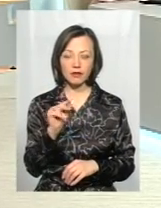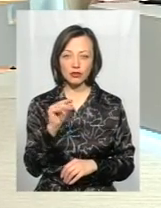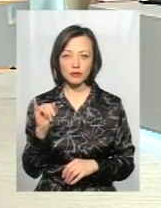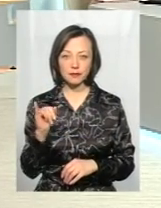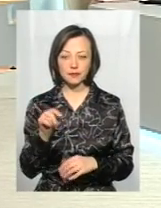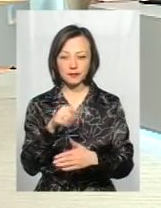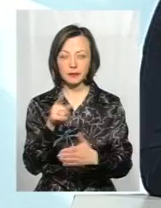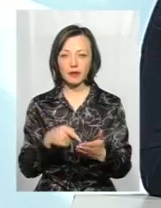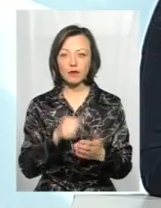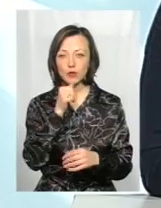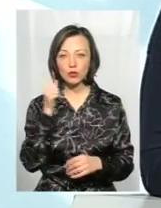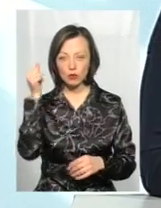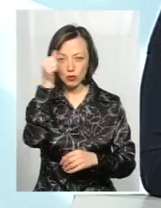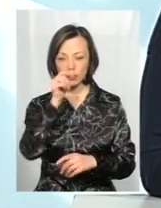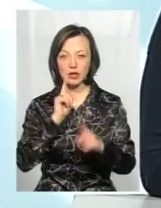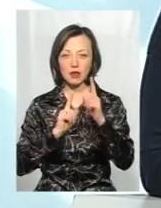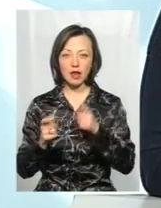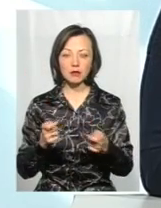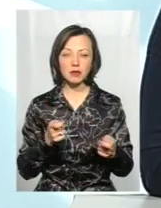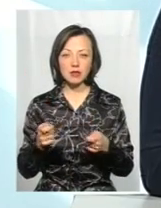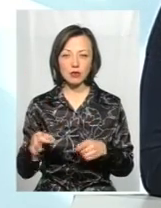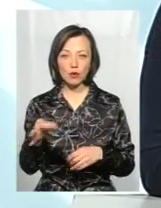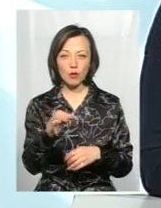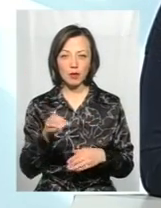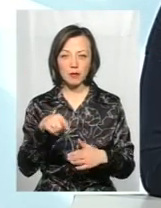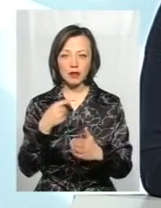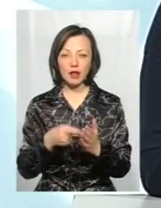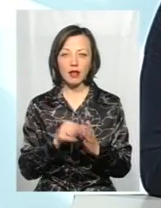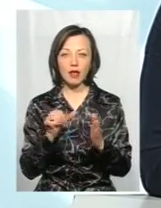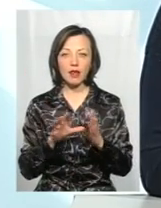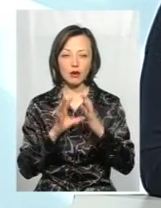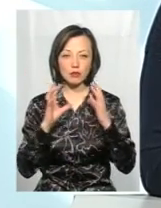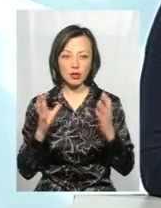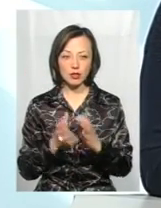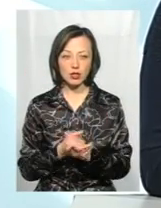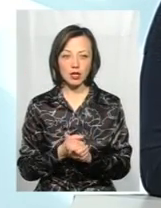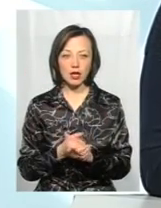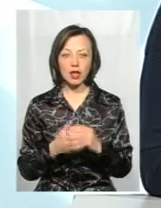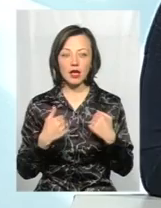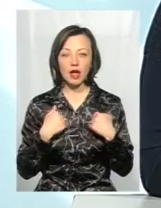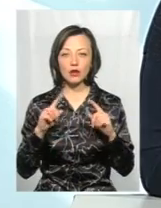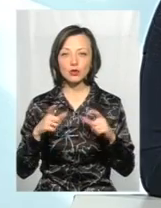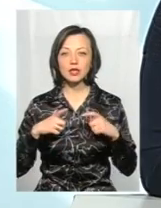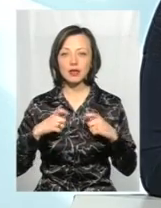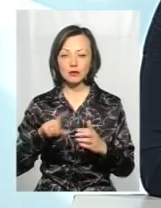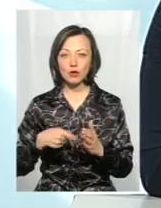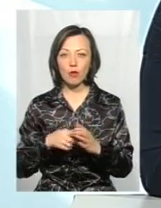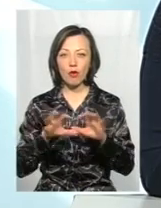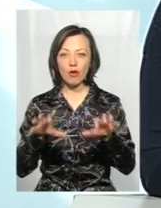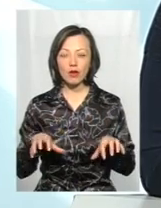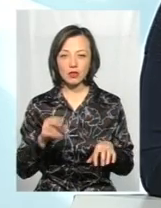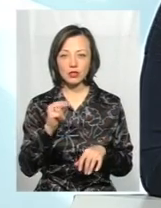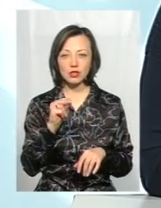минулому році у нас було дуже багато засідань в обласній адміністрації по питанню енергозбереження. І я дуже заздрила міському голові